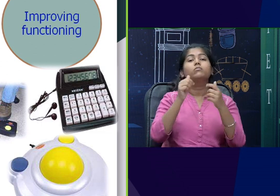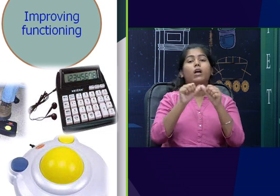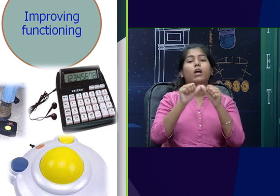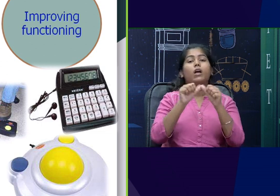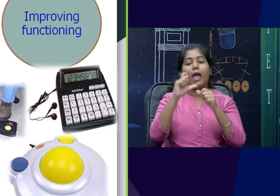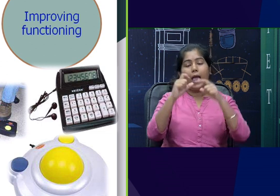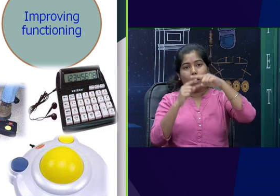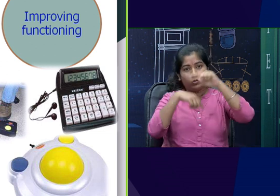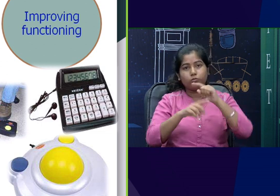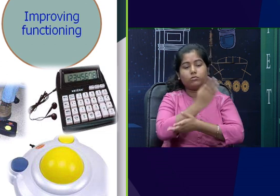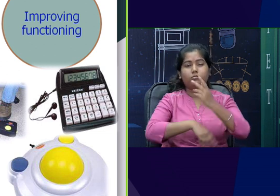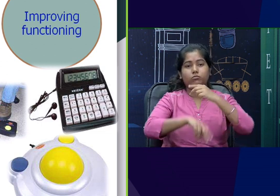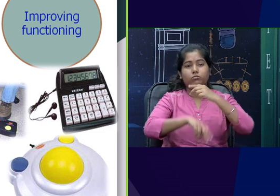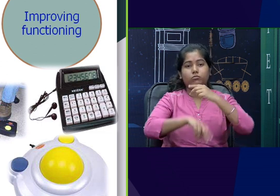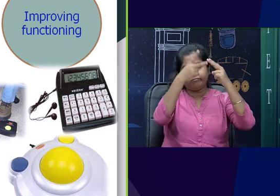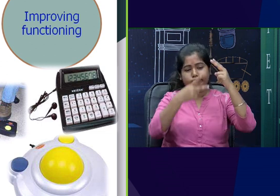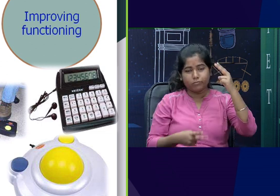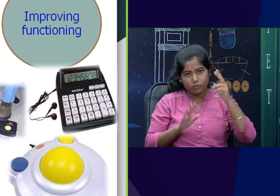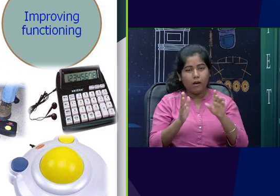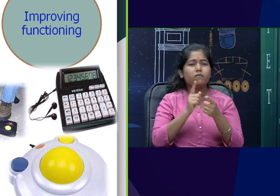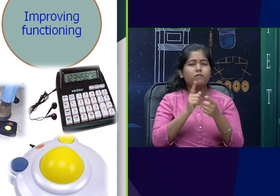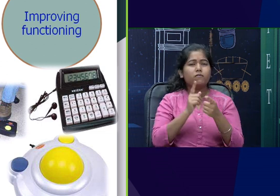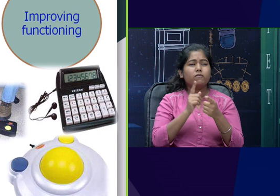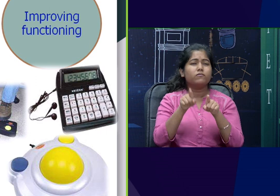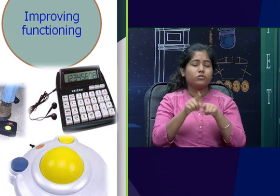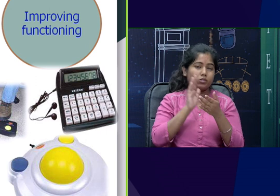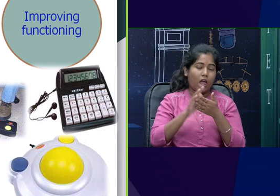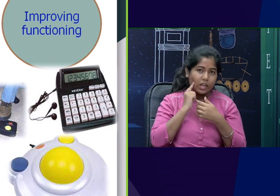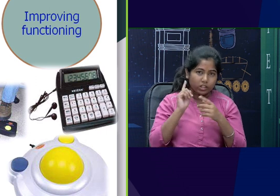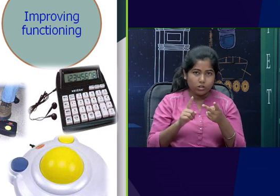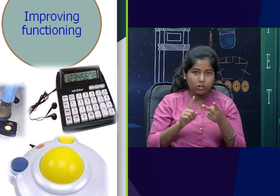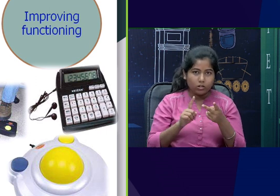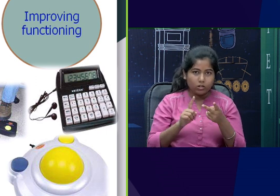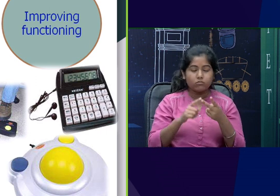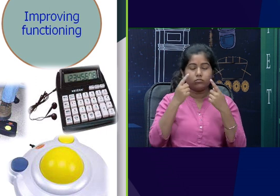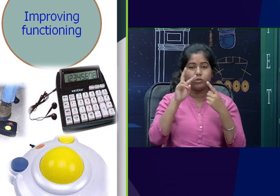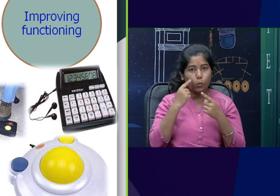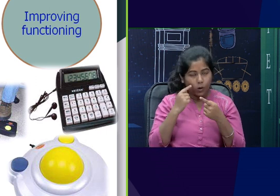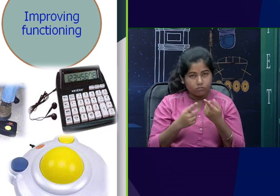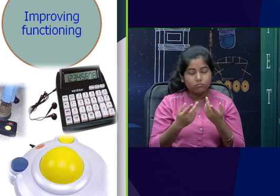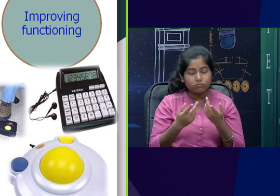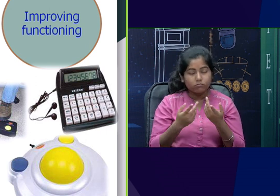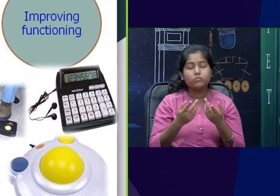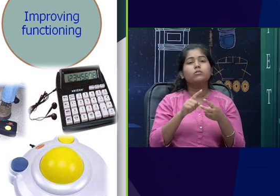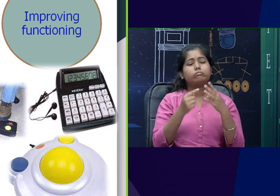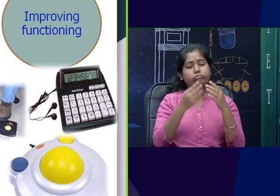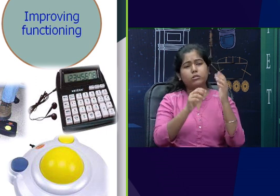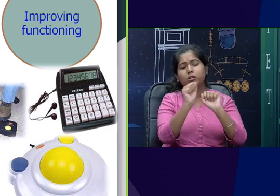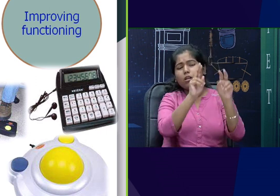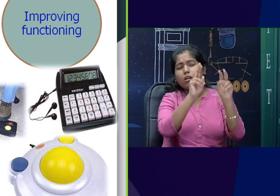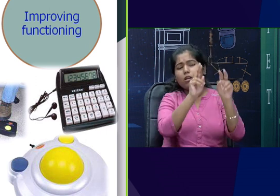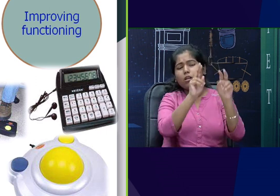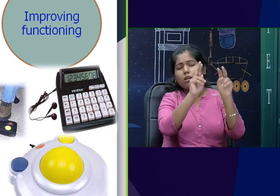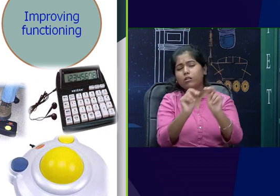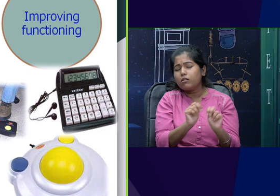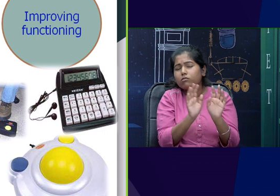डिसेबिलिटीयां मेंशन की गई है, विजुअल इंपेयरमेंट, हियरिंग इंपेयरमेंट, अकॉर्डिंग टू देयर नीड। अगर देखते हैं हम तो जिस तरह से